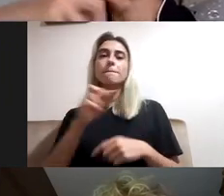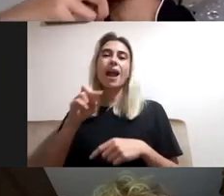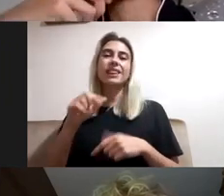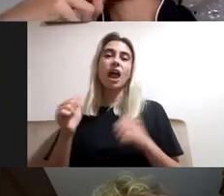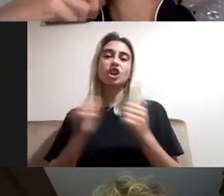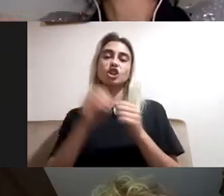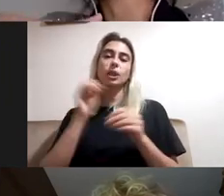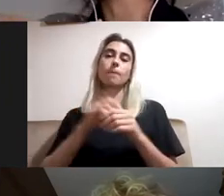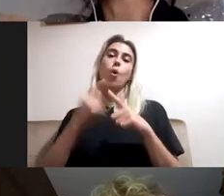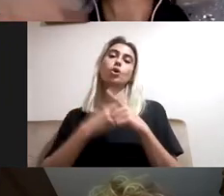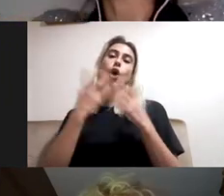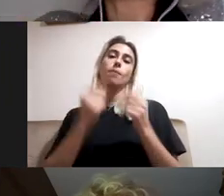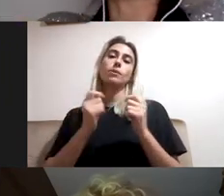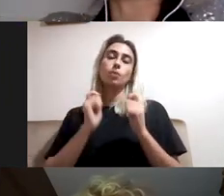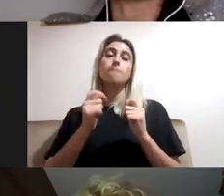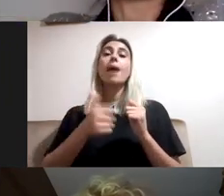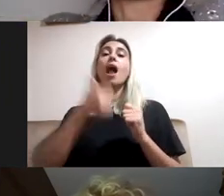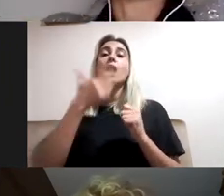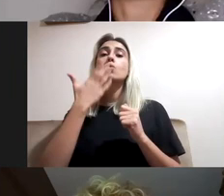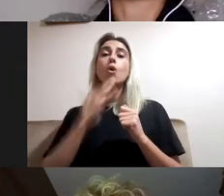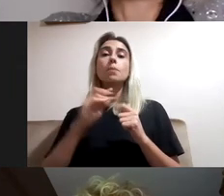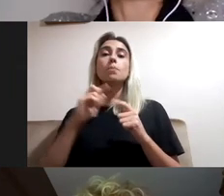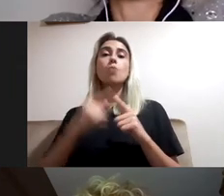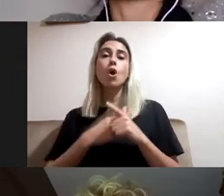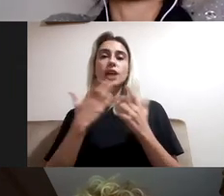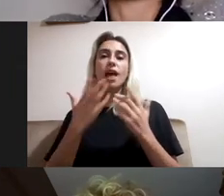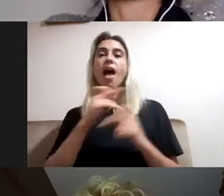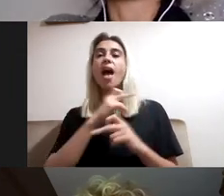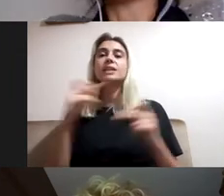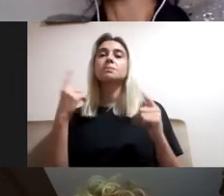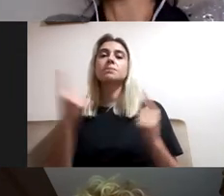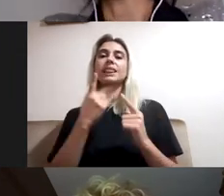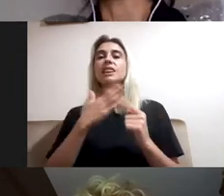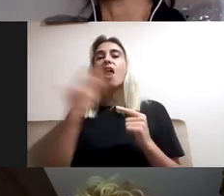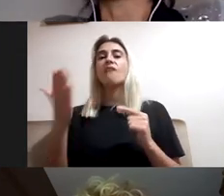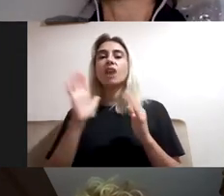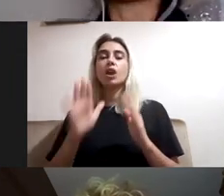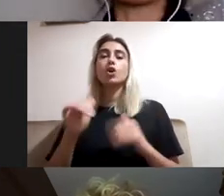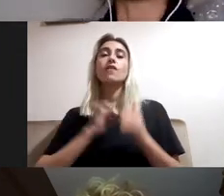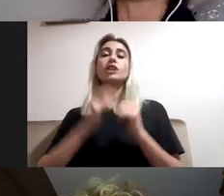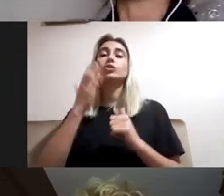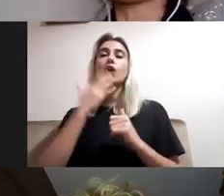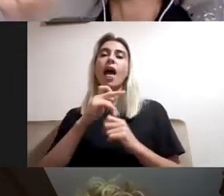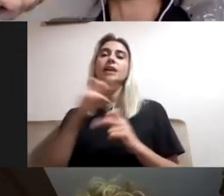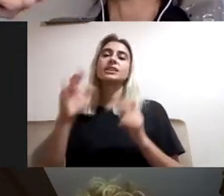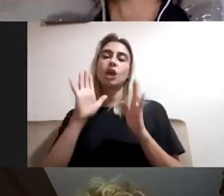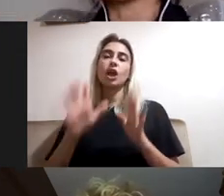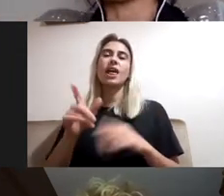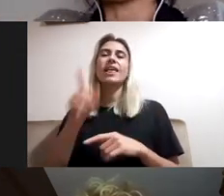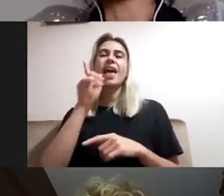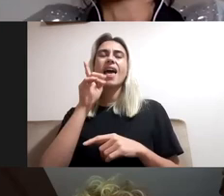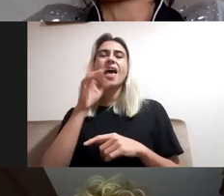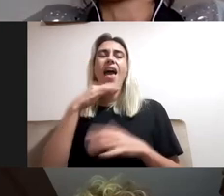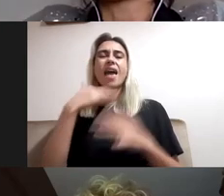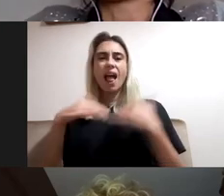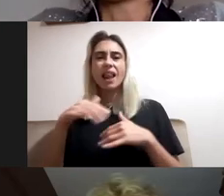projeler zaten. Bugün bakanlık yoksa zaten proje eksik bir tarafta kalıyor. Üniversite yoksa eksik kalıyor. Engelli yaşlı bireyler yoksa